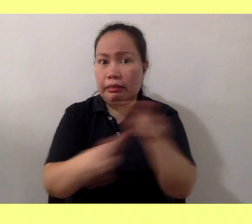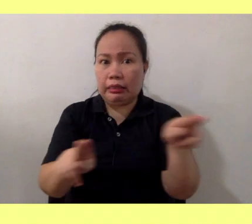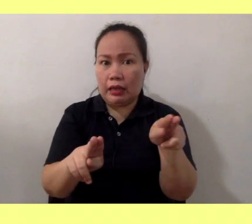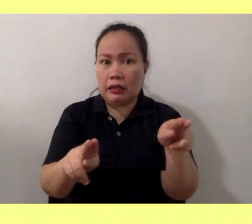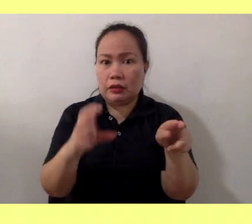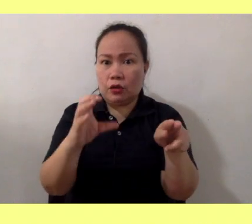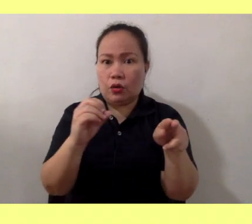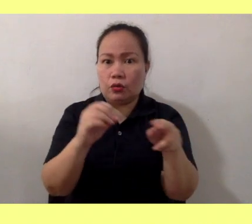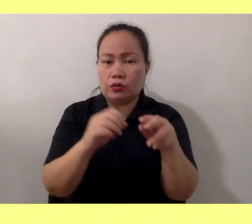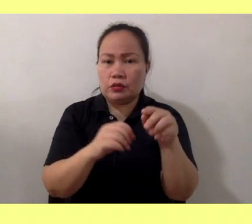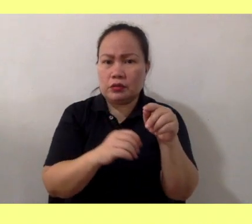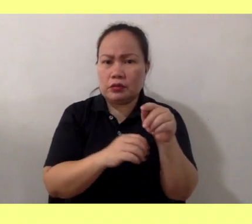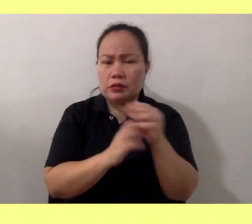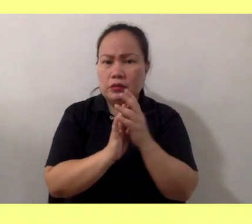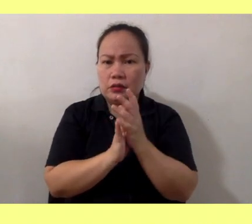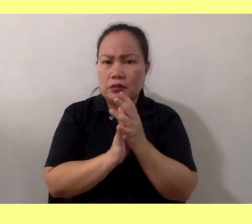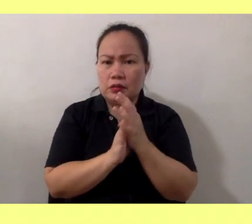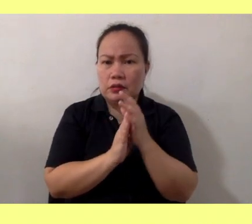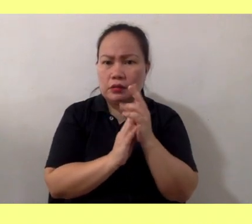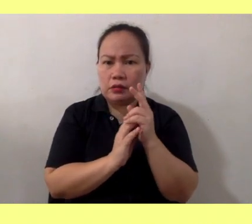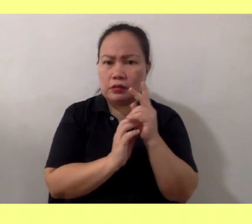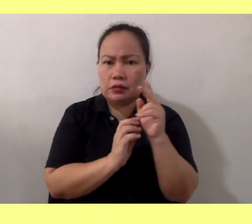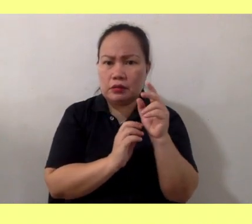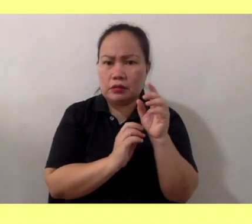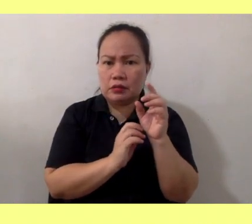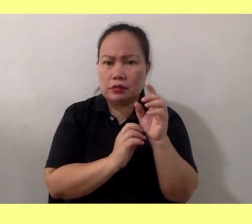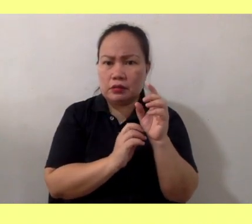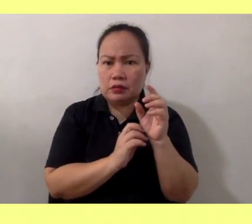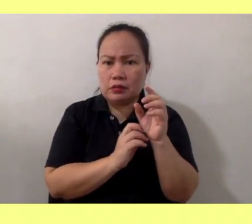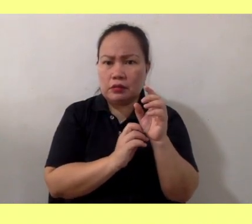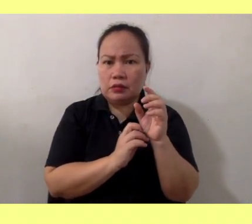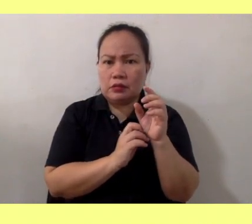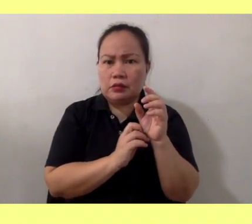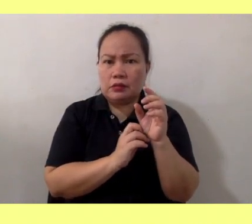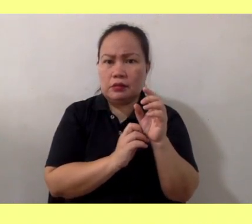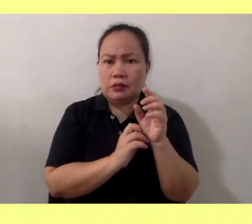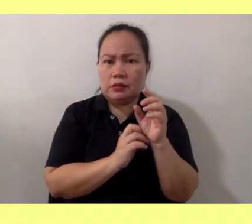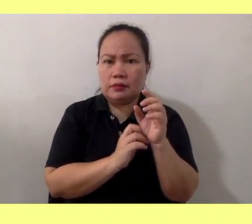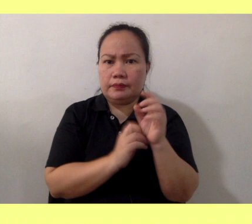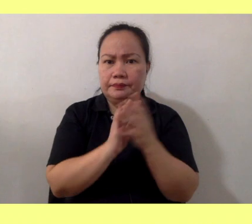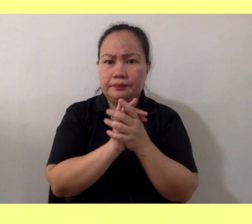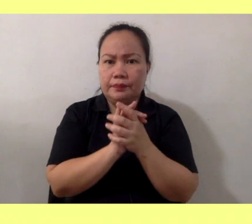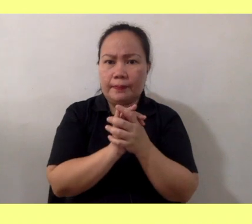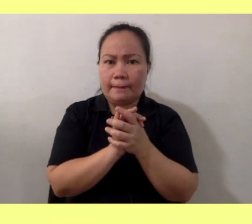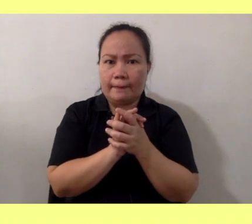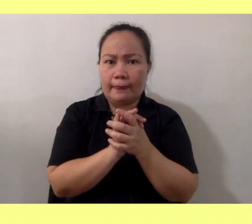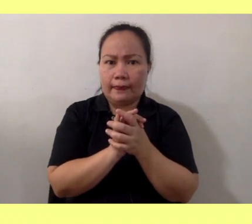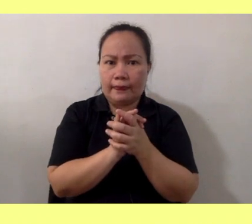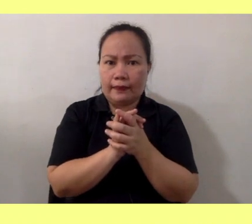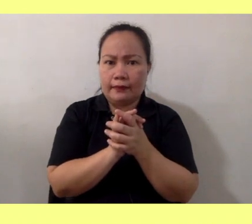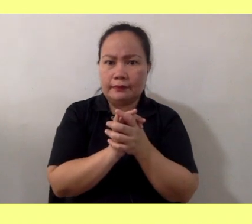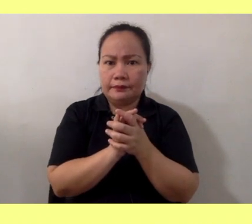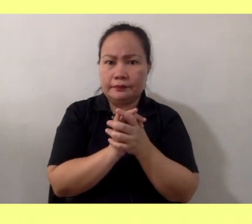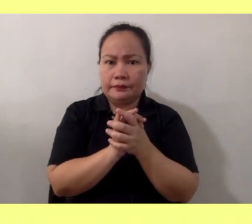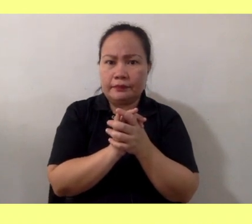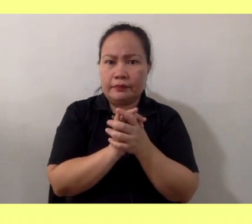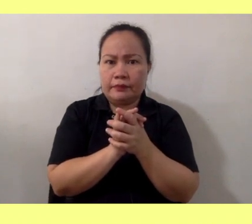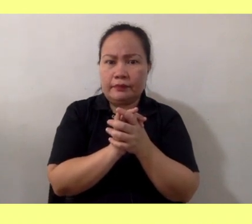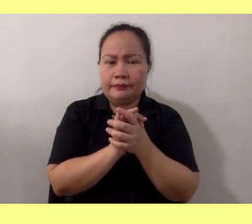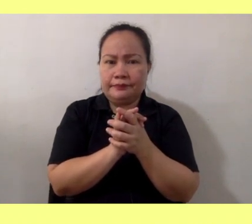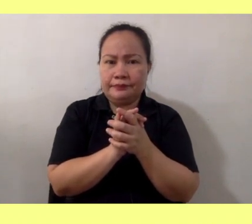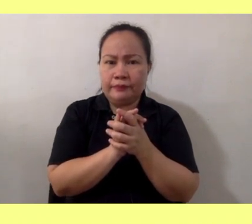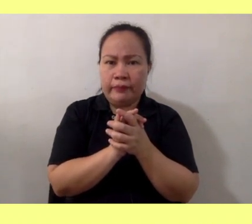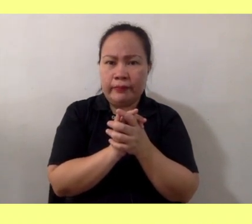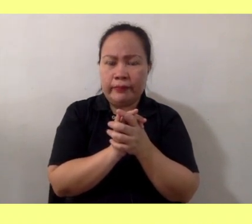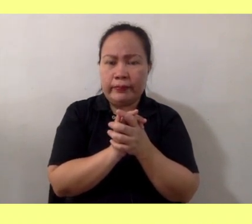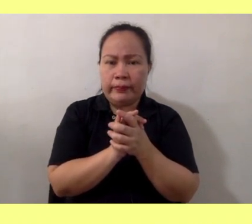C, R, Z, T are non-coplanar. So, si RZT, ito yung plane niya, yung